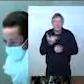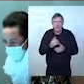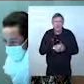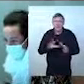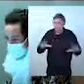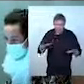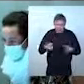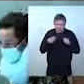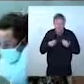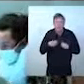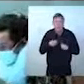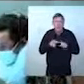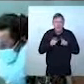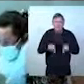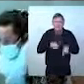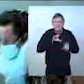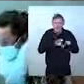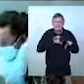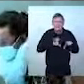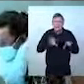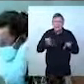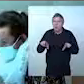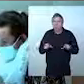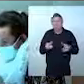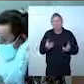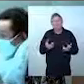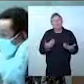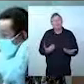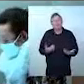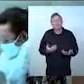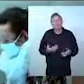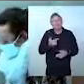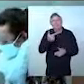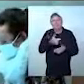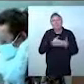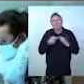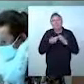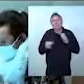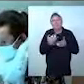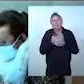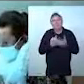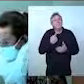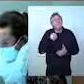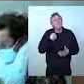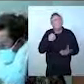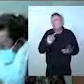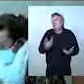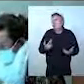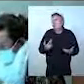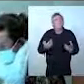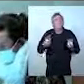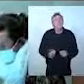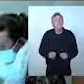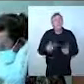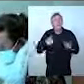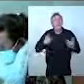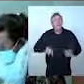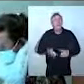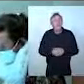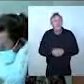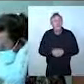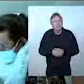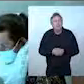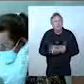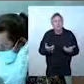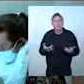maintenir un niveau d'investissement. Nous priver aujourd'hui de 2 millions d'euros de recettes, sachant que l'avenir est très incertain et vous le savez très